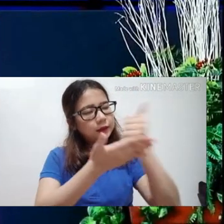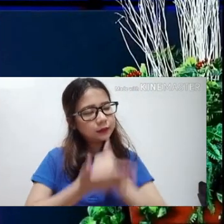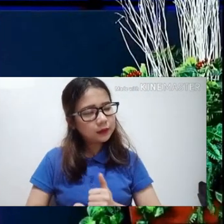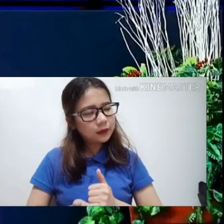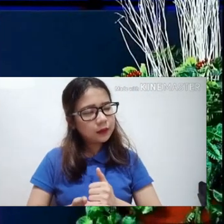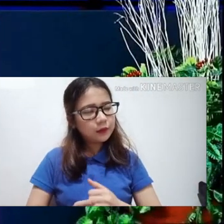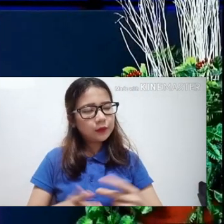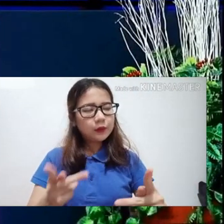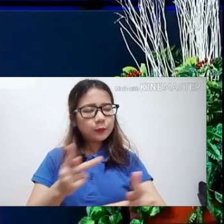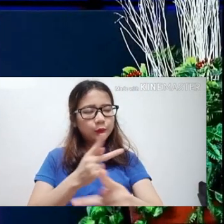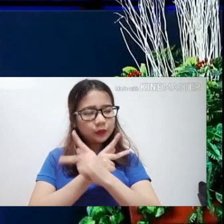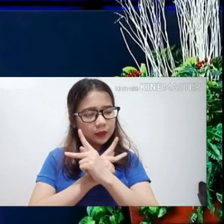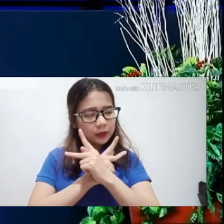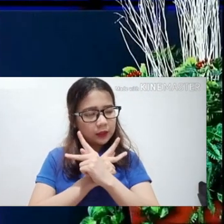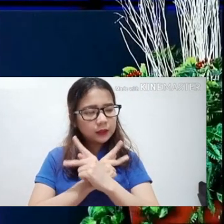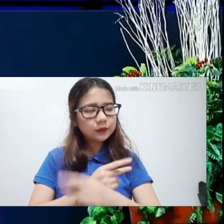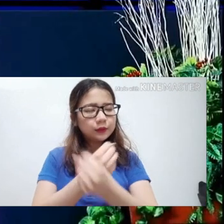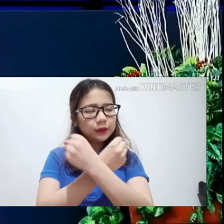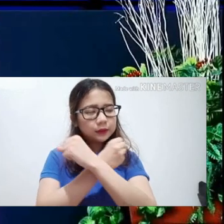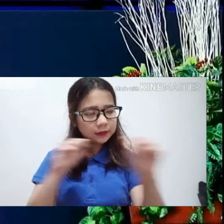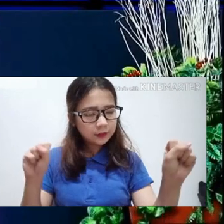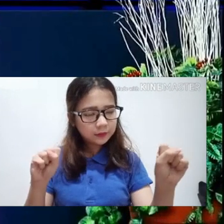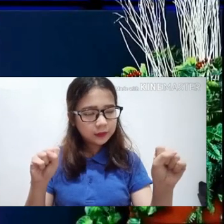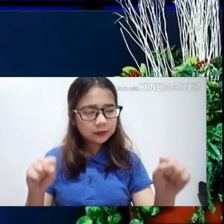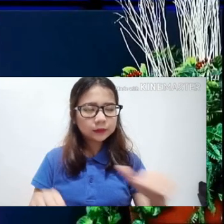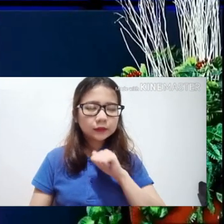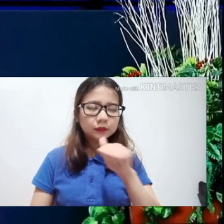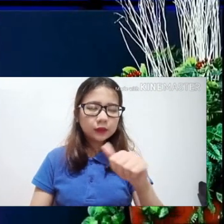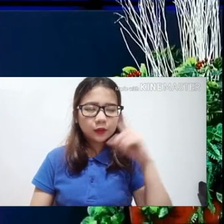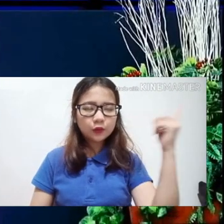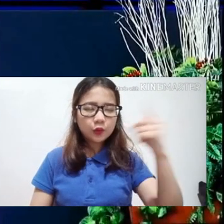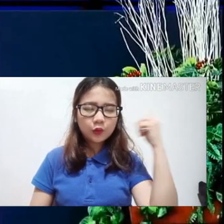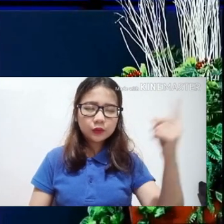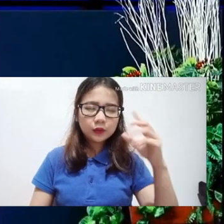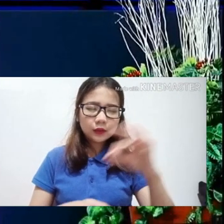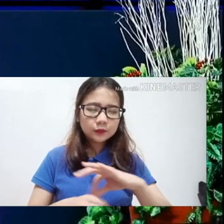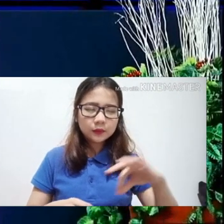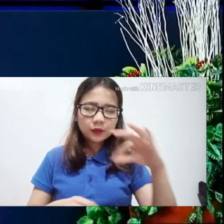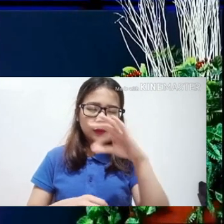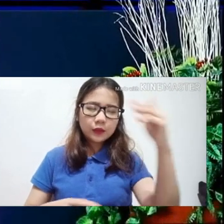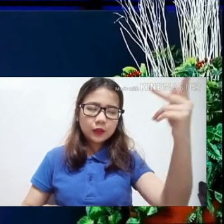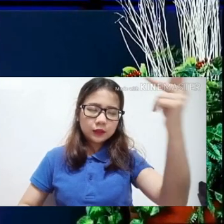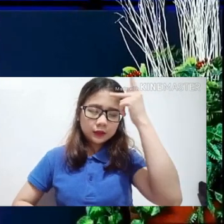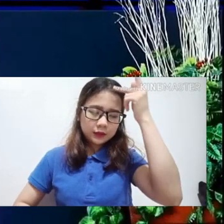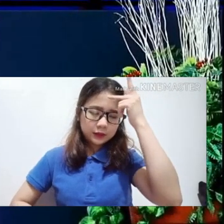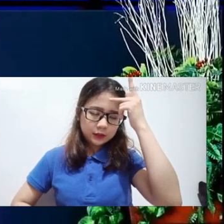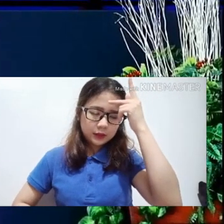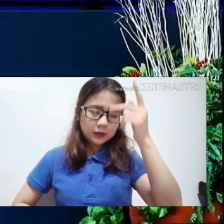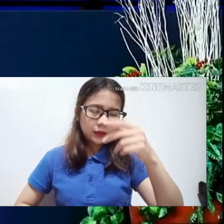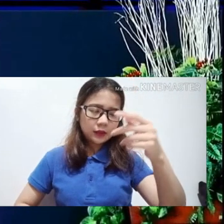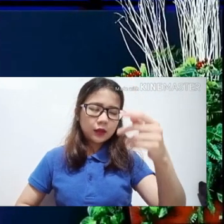nagliligtas. Hindi lamang po, Panginoon, sa mga spiritual na sakit namin, kundi